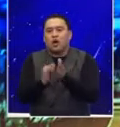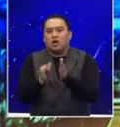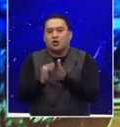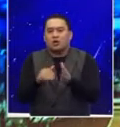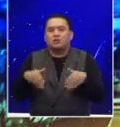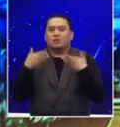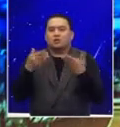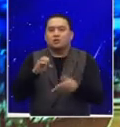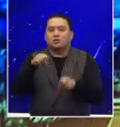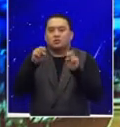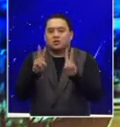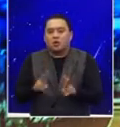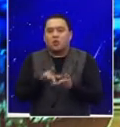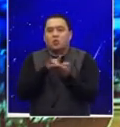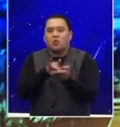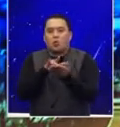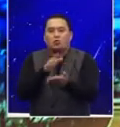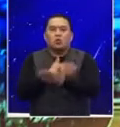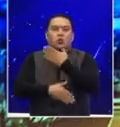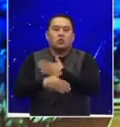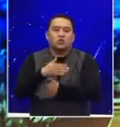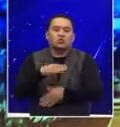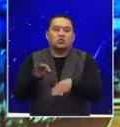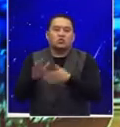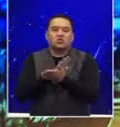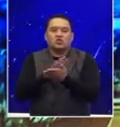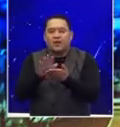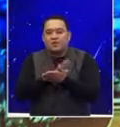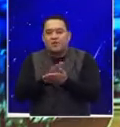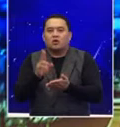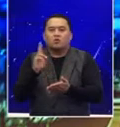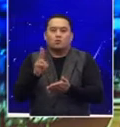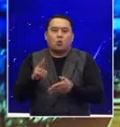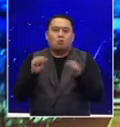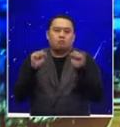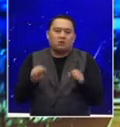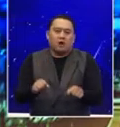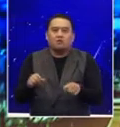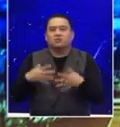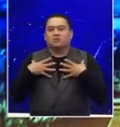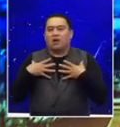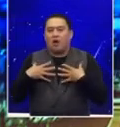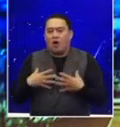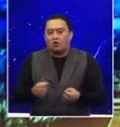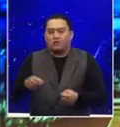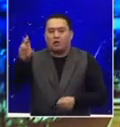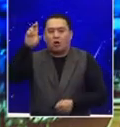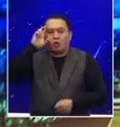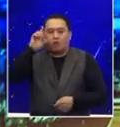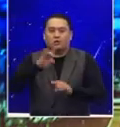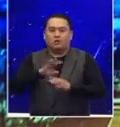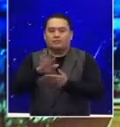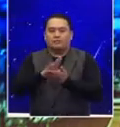порядке предоставляются специальные путевки на санаторно-курортное лечение. Кто именно имеет право поправить свое здоровье за счет